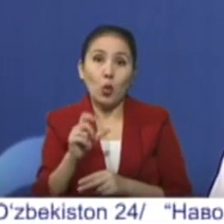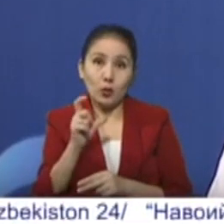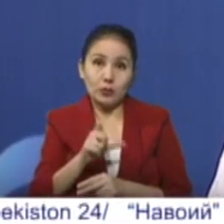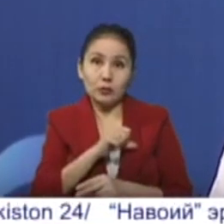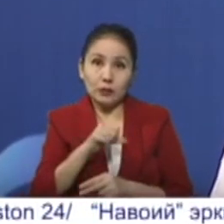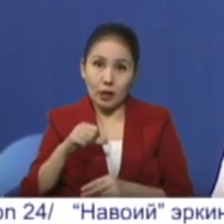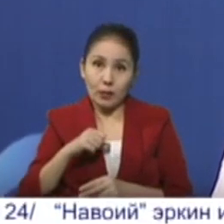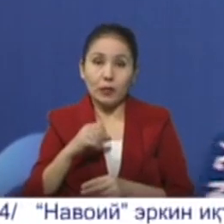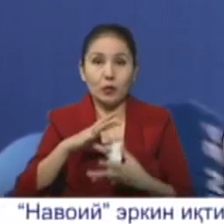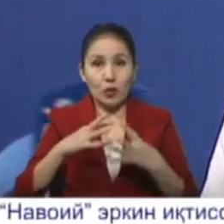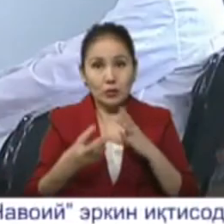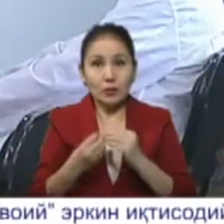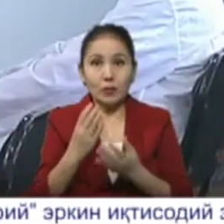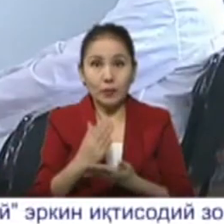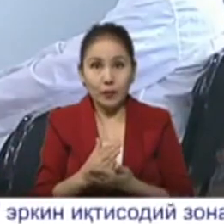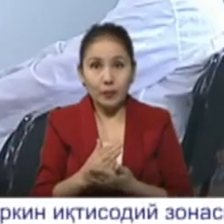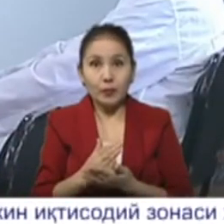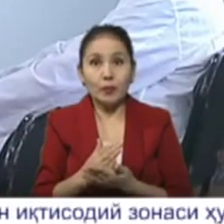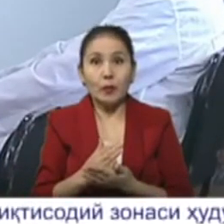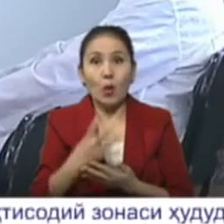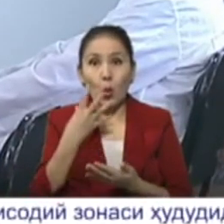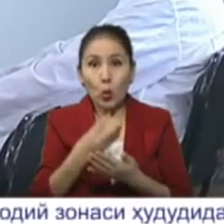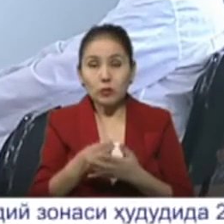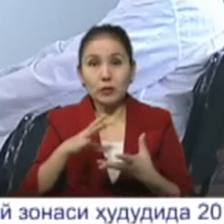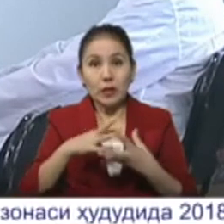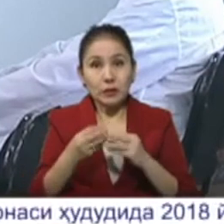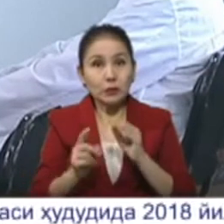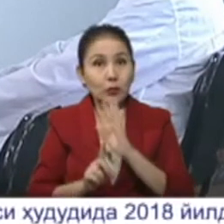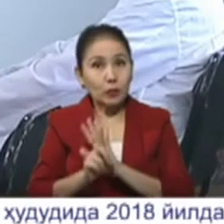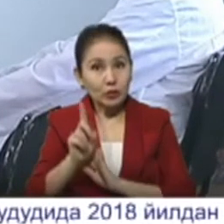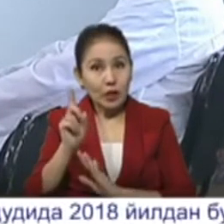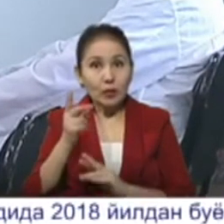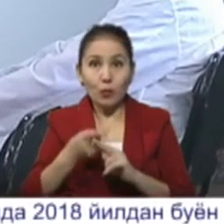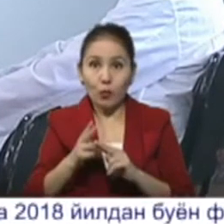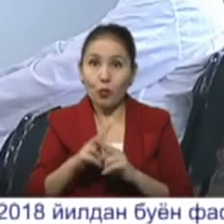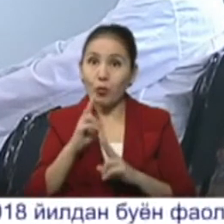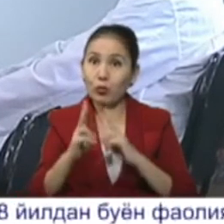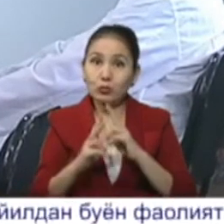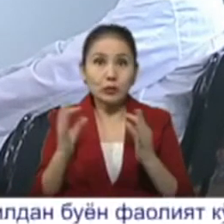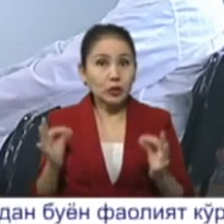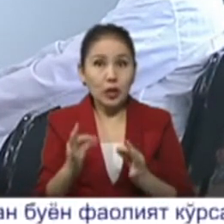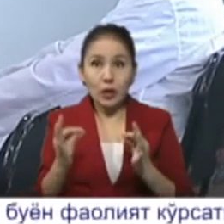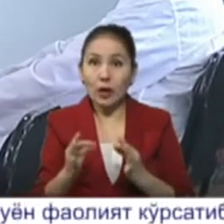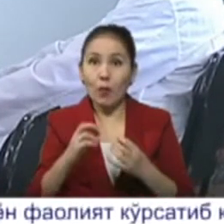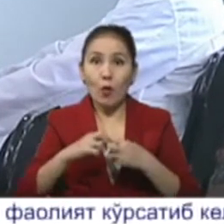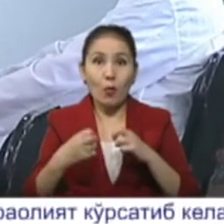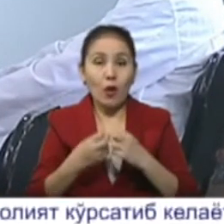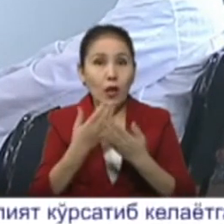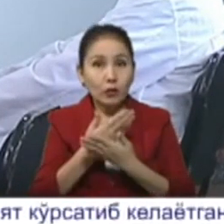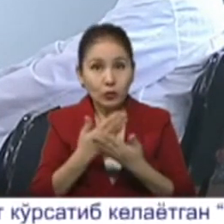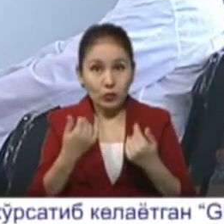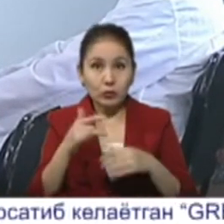xulosa chiqarishyapti deb o'ylayman. Keng ko'lamli choralar o'z natijasini bera boshladi, lekin bu degani o'sha murojaatlarda hech qanaqa muammolar yo'q,